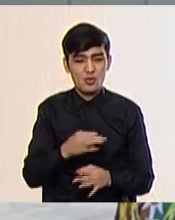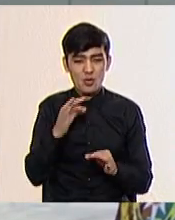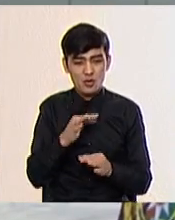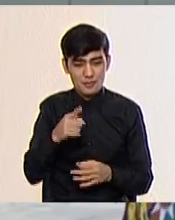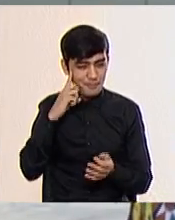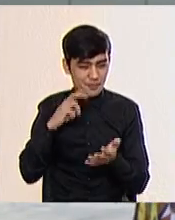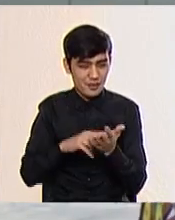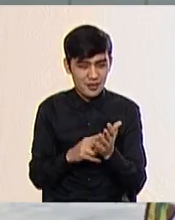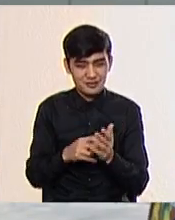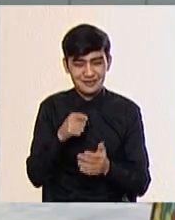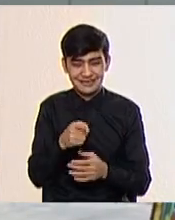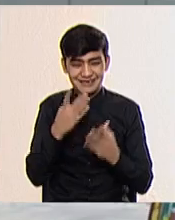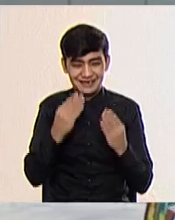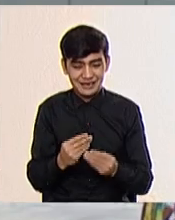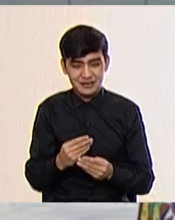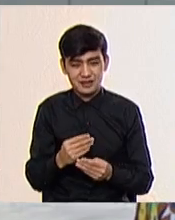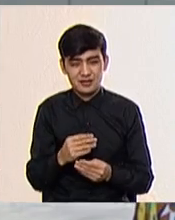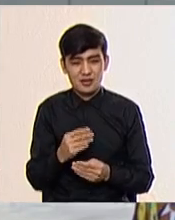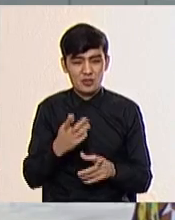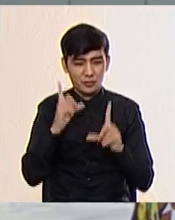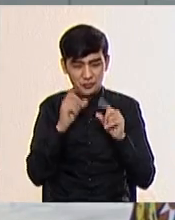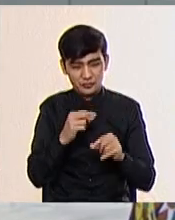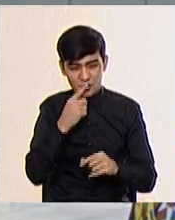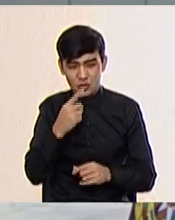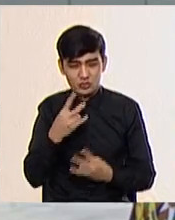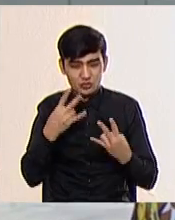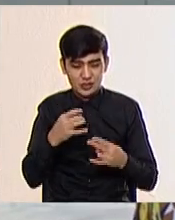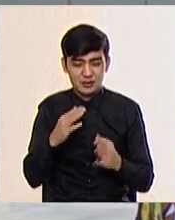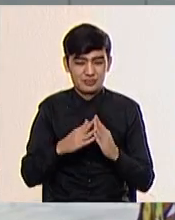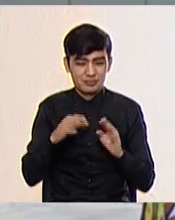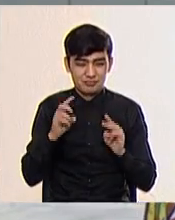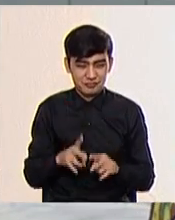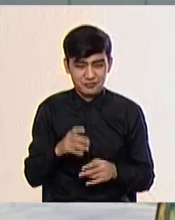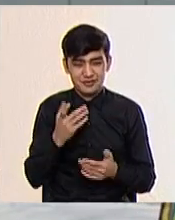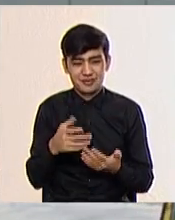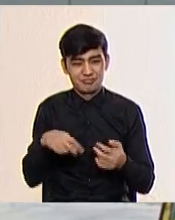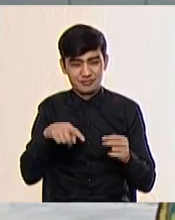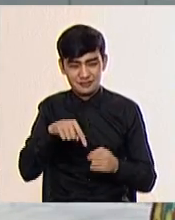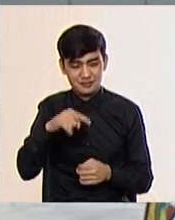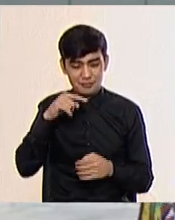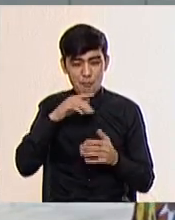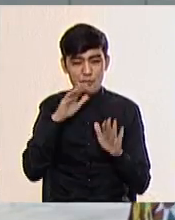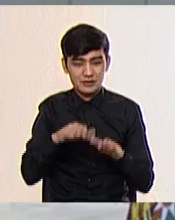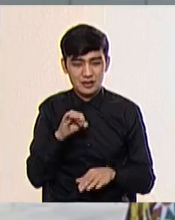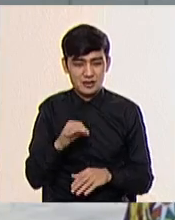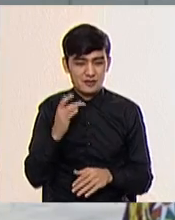не планировать в эти дни какие-то выезда, не покидать населенные пункты, быть предельно